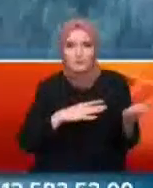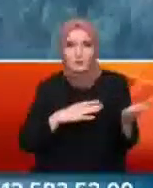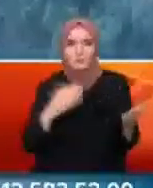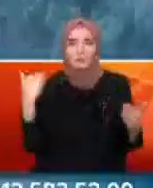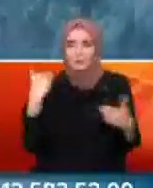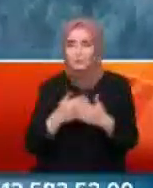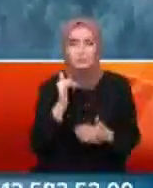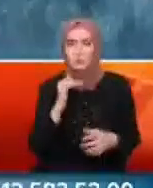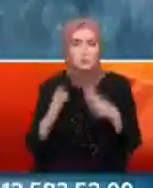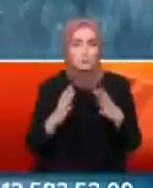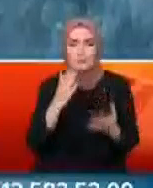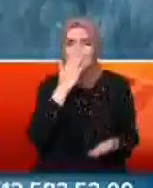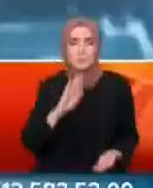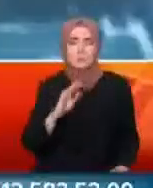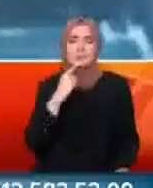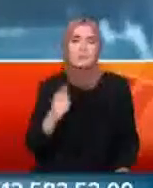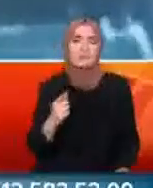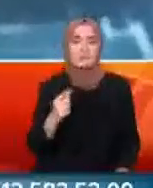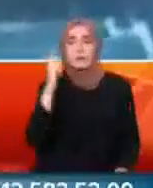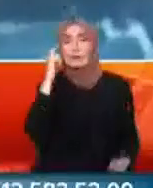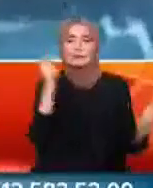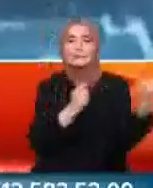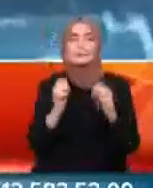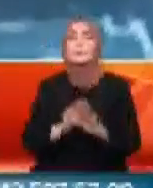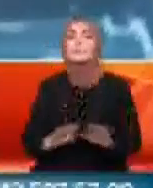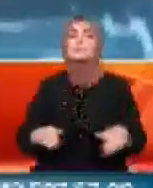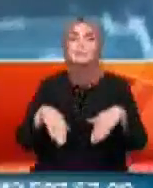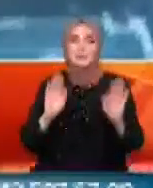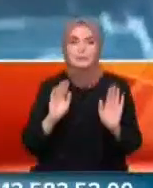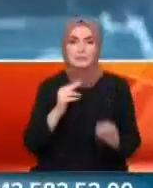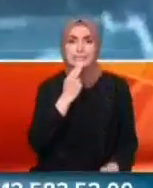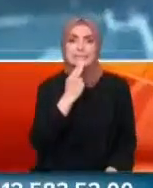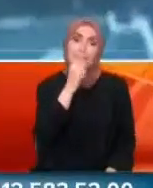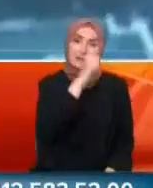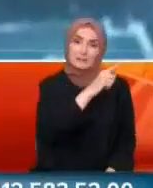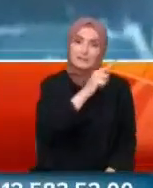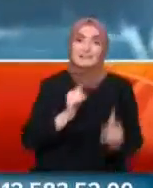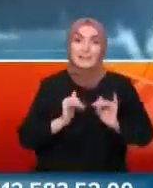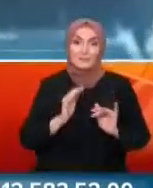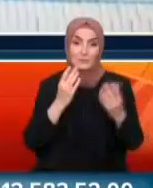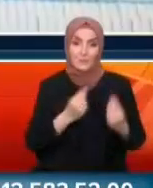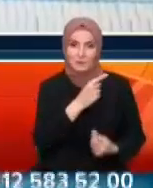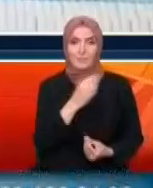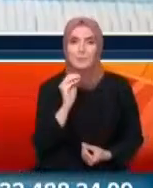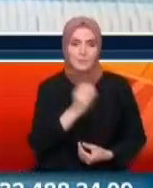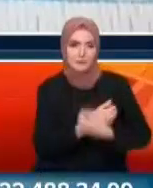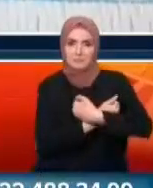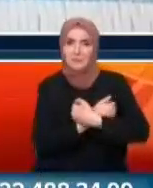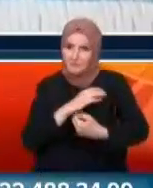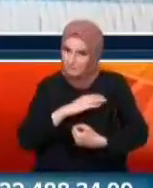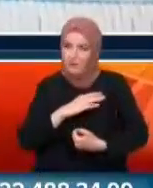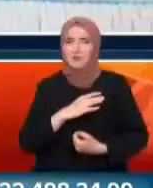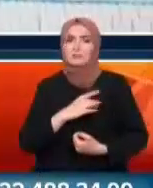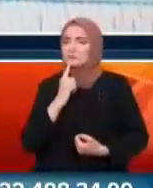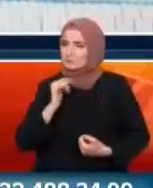Ancak tartışma bitmedi. İddiaya göre kadın kucağında çocuğu olmasına rağmen hakaret etmeye devam etti. Tartışmanın devam